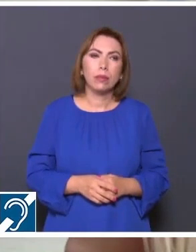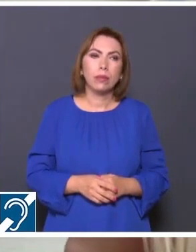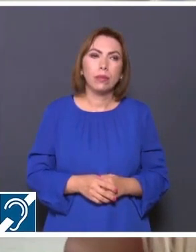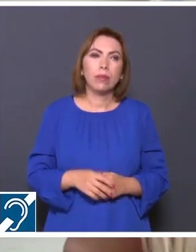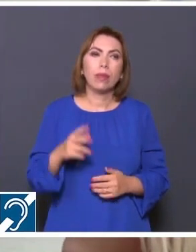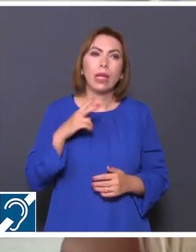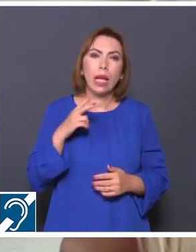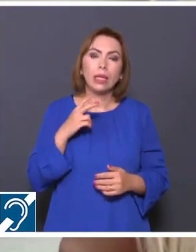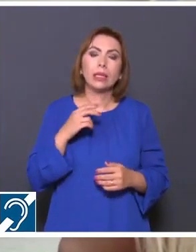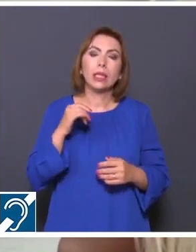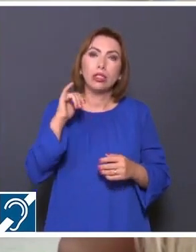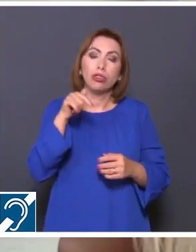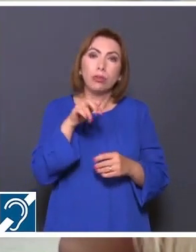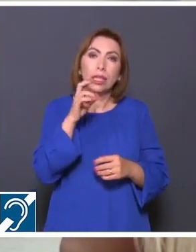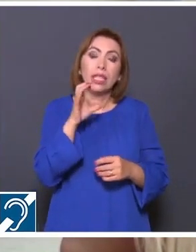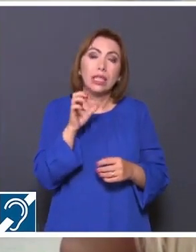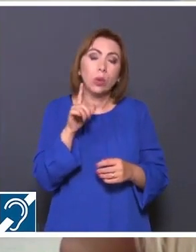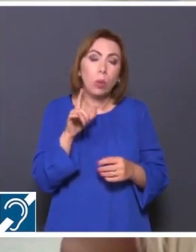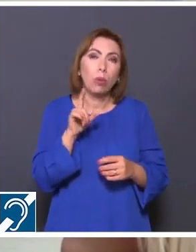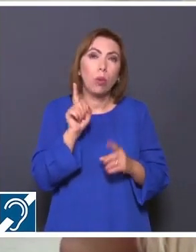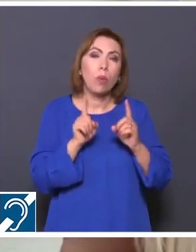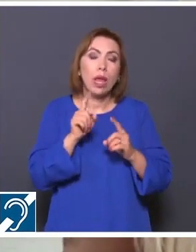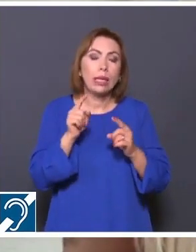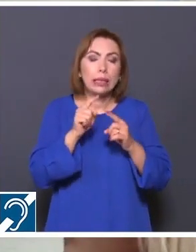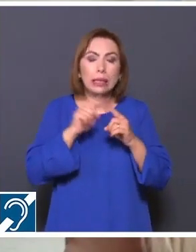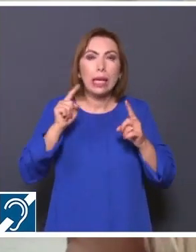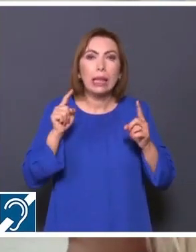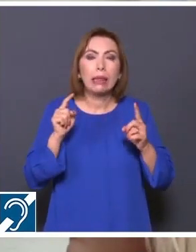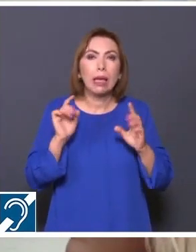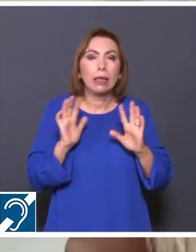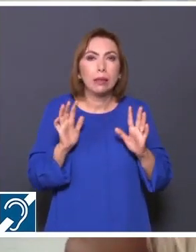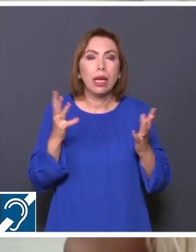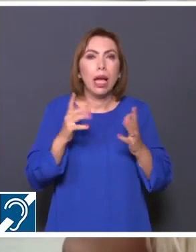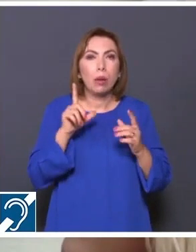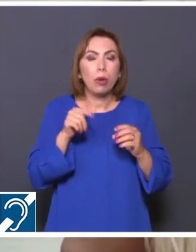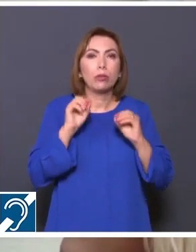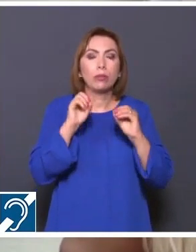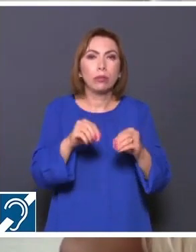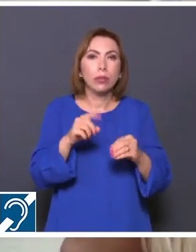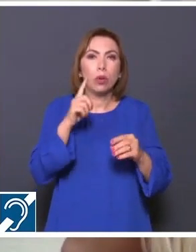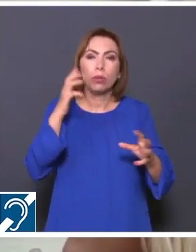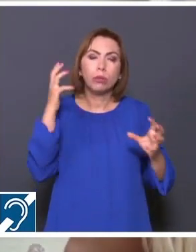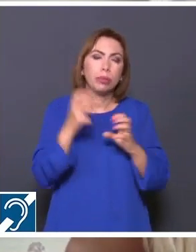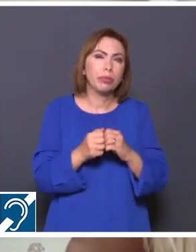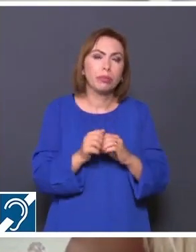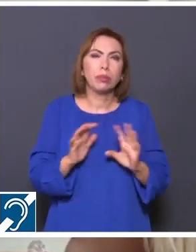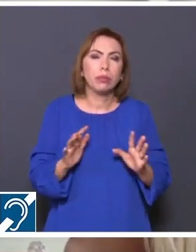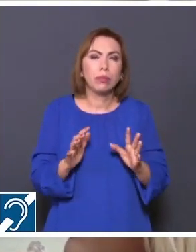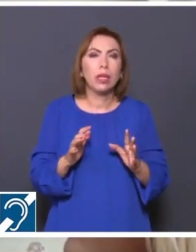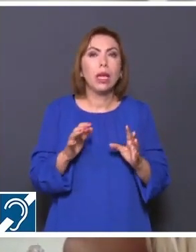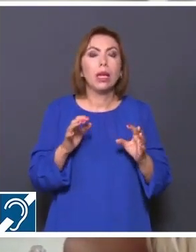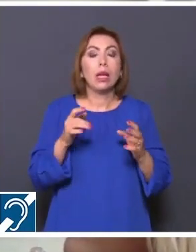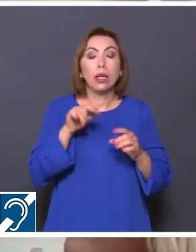este inclusiv riscul unei scântei Da unei scântei care poate duce la o catastrofă Deci